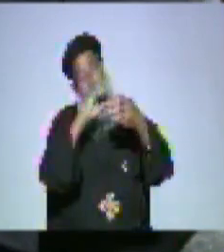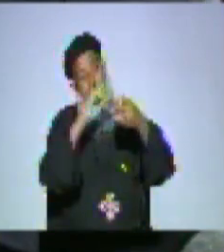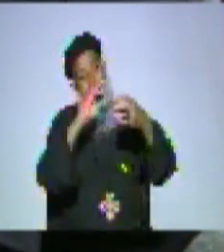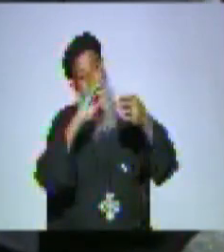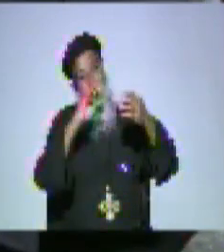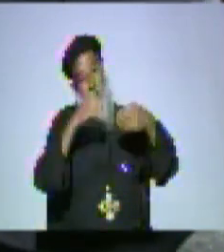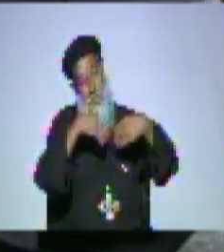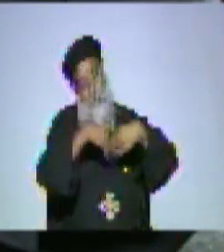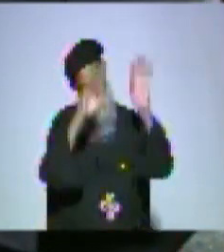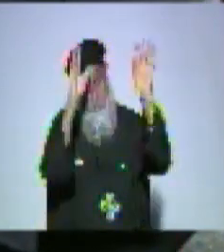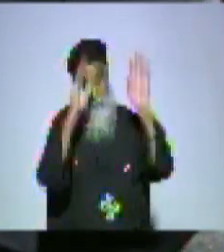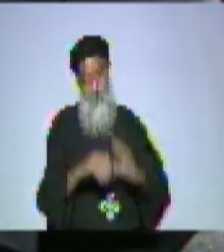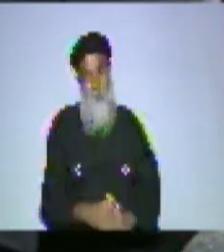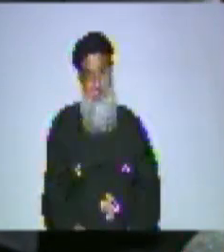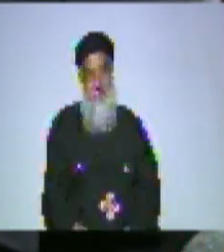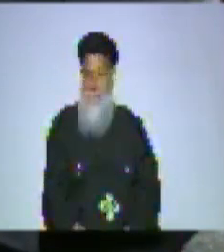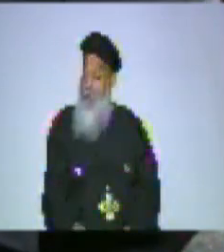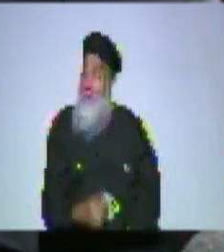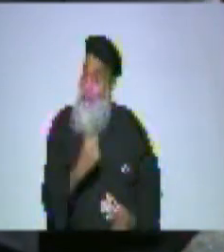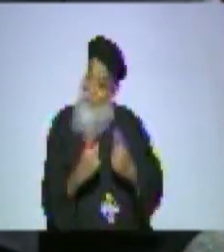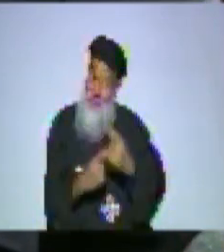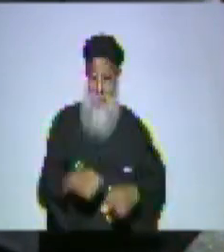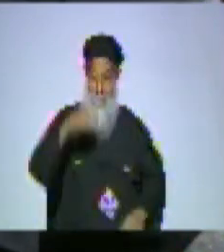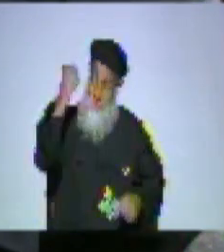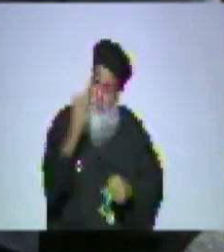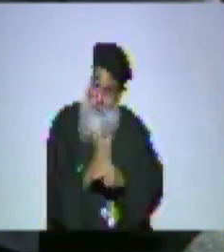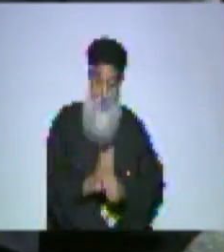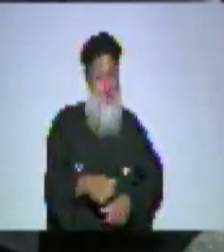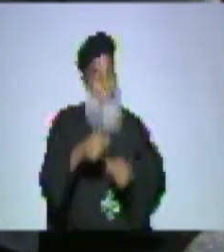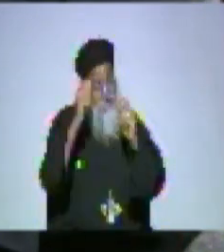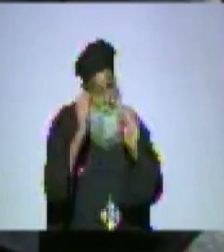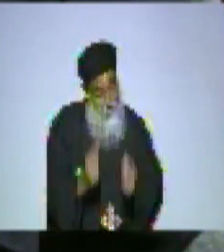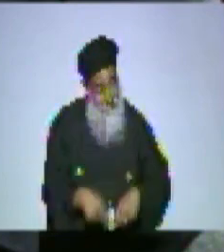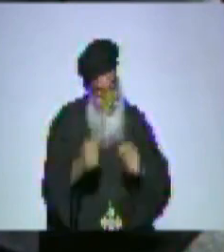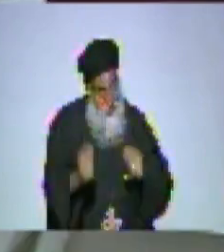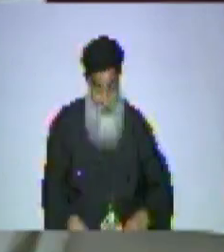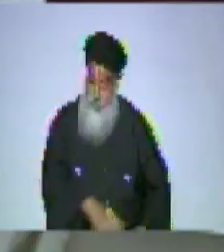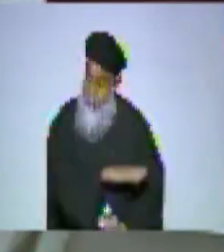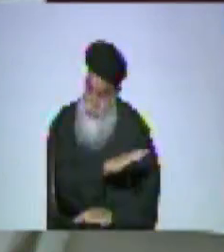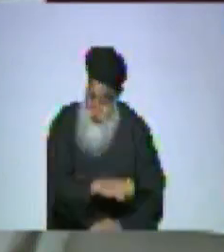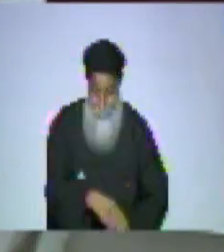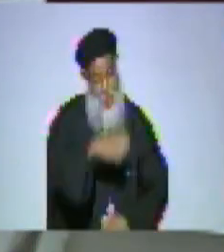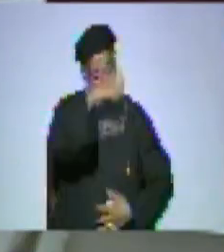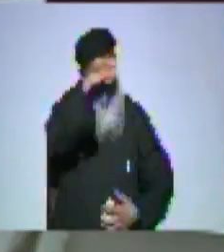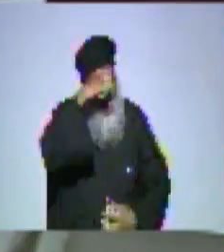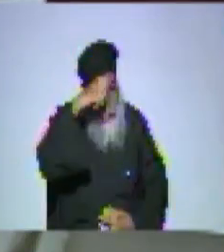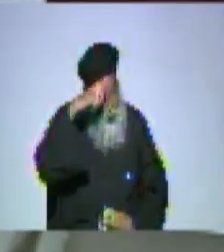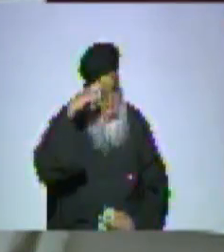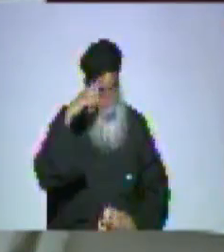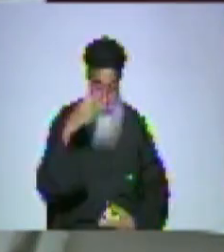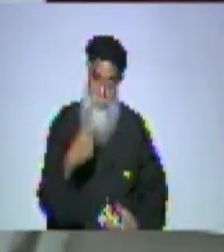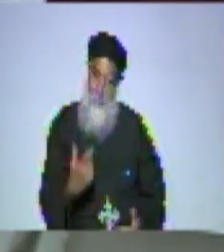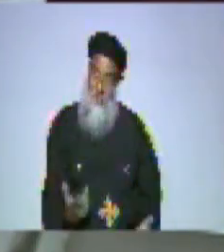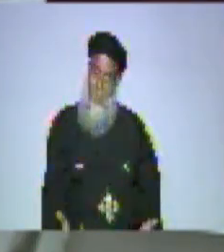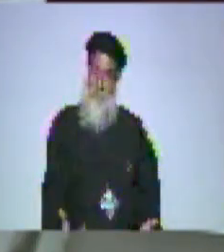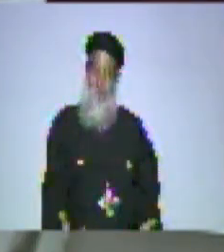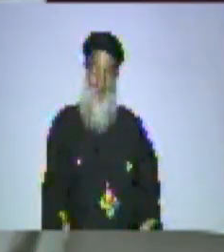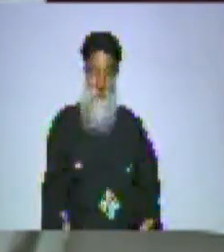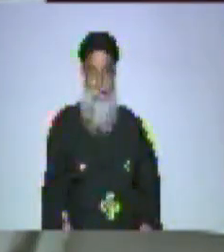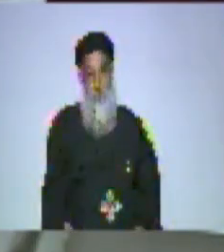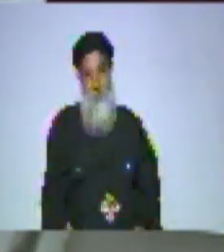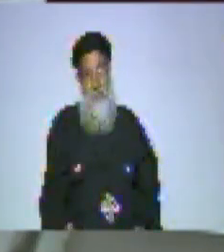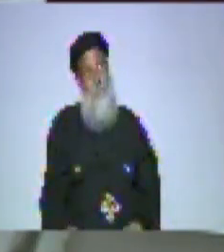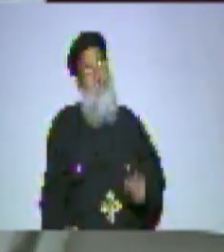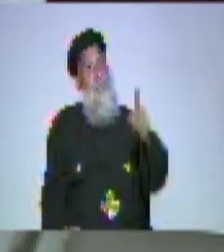يباركه زي ما انا قمت بالزراعه وربنا هو اللي نمت صح مهم قوي في التدبير ان انا اخد